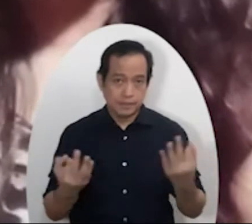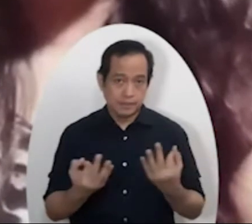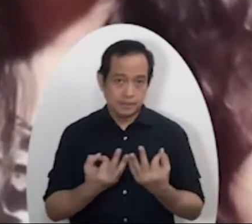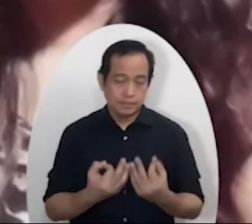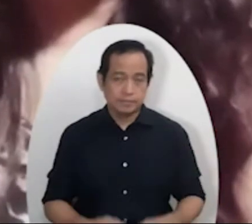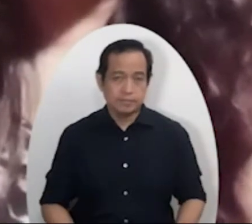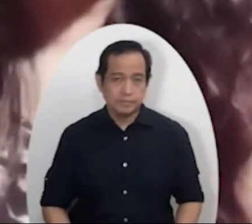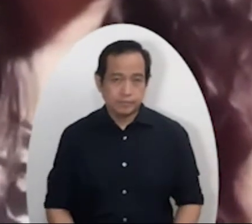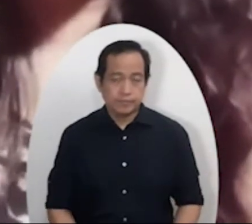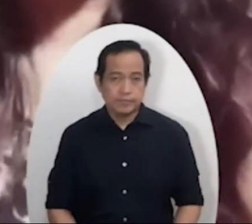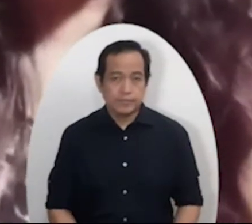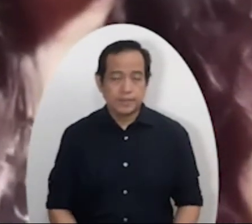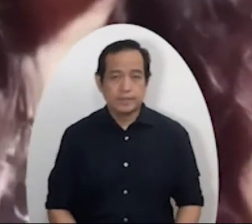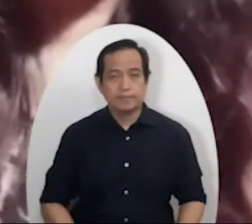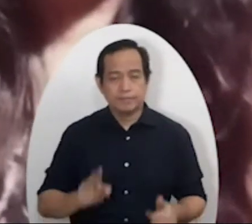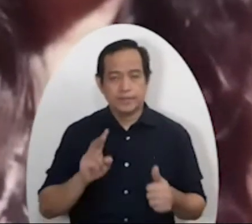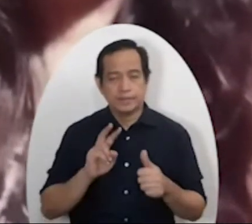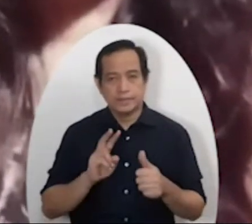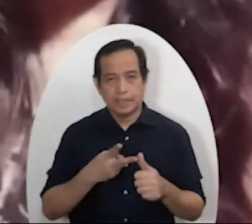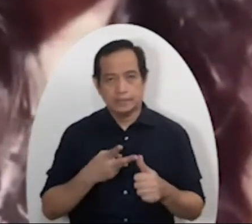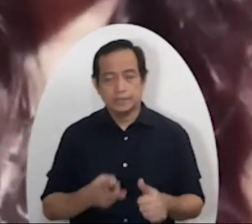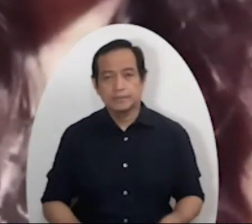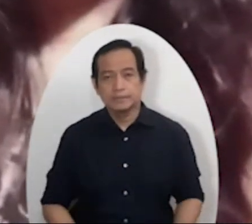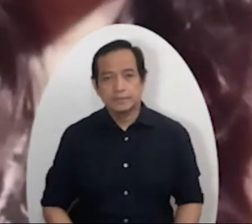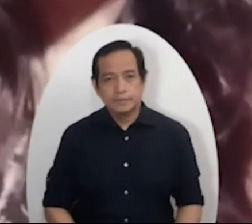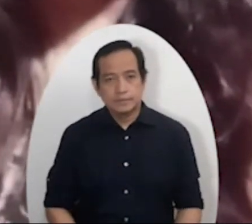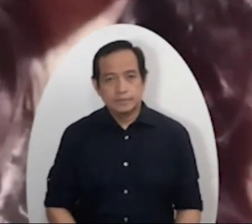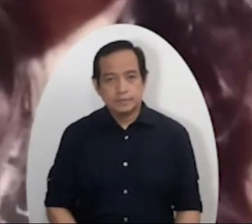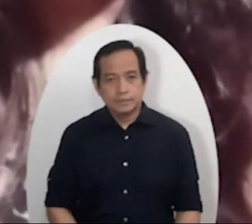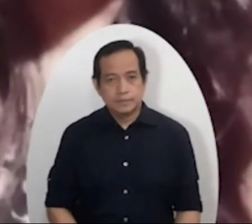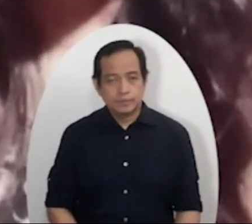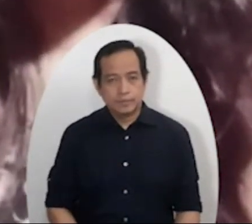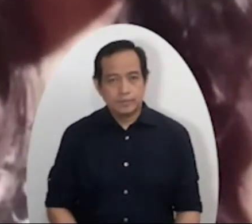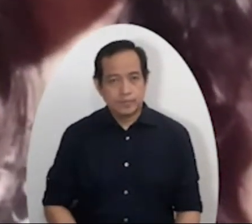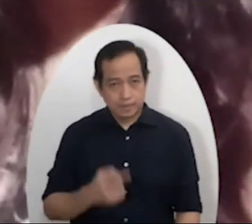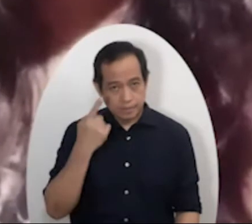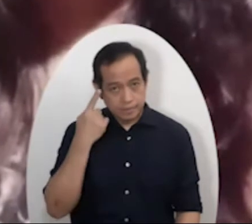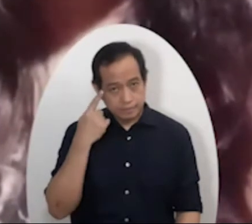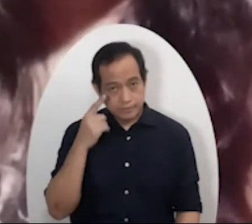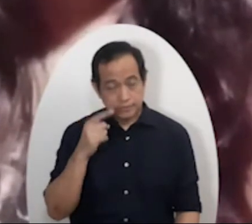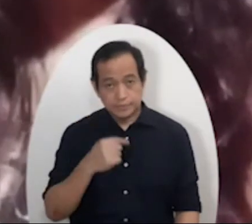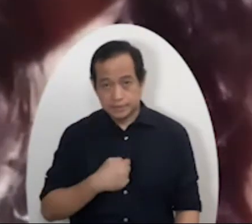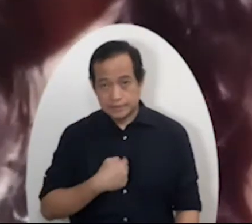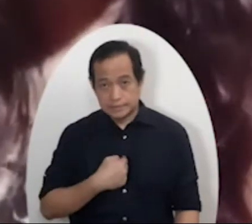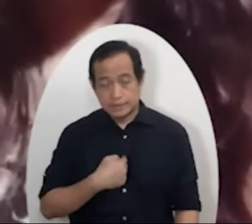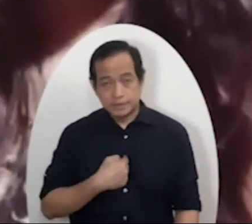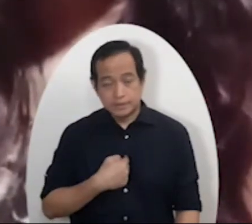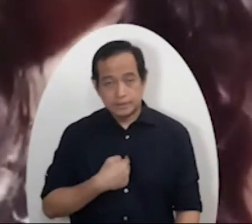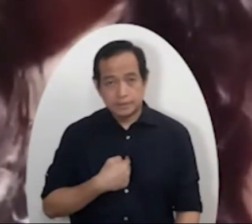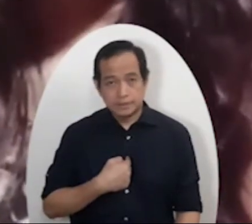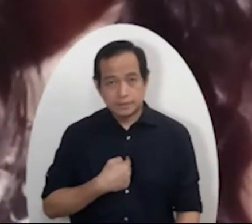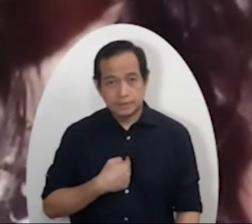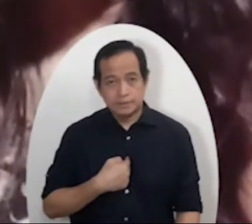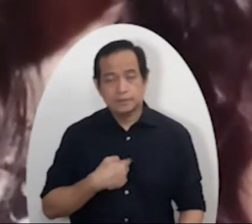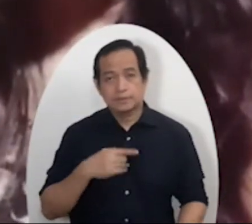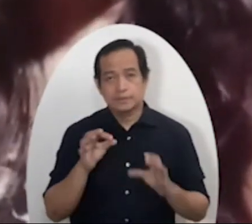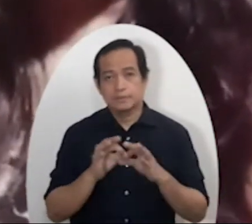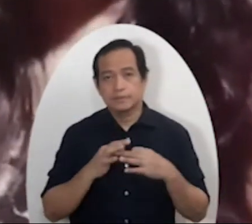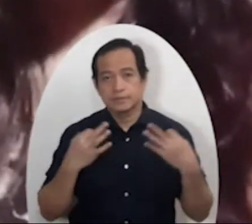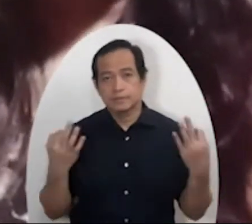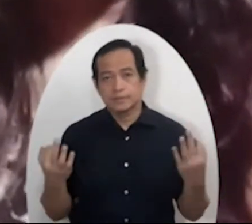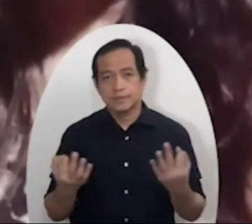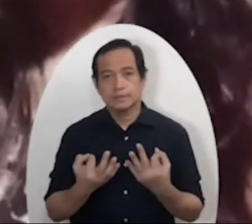tawagin, na siya ring dahilan upang magtunog-ngongo ang isang tao kapag nagsasalita. Maaring may cancer na tumutubo sa loob